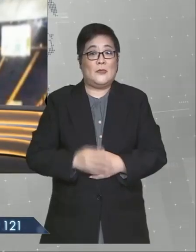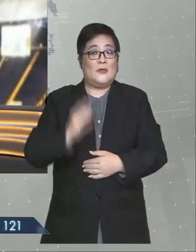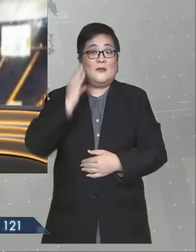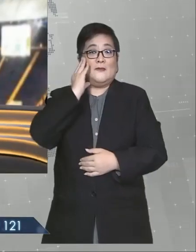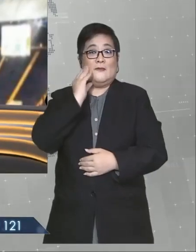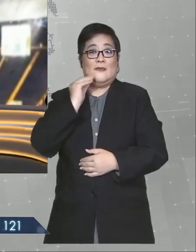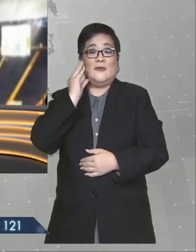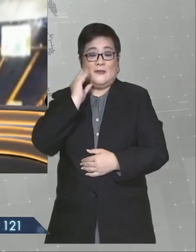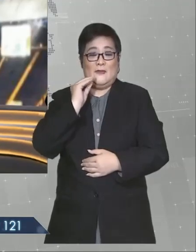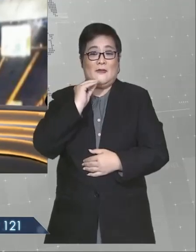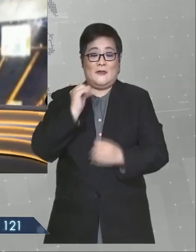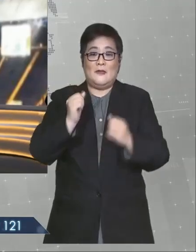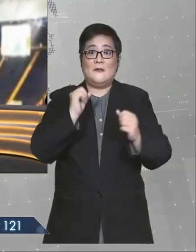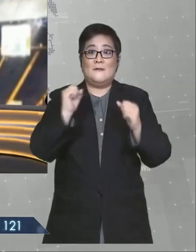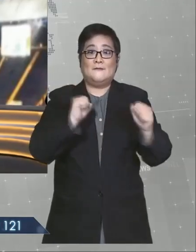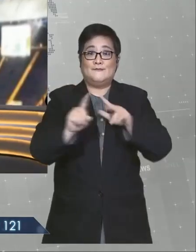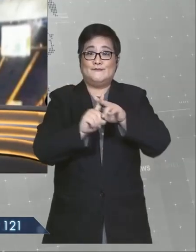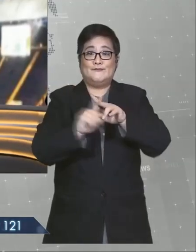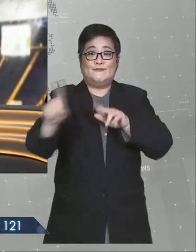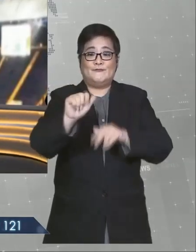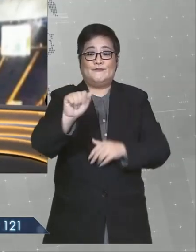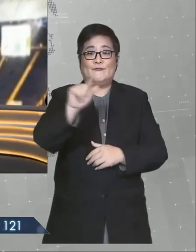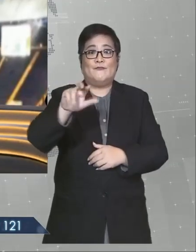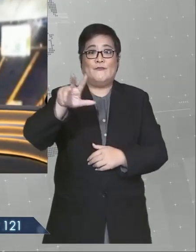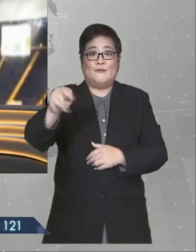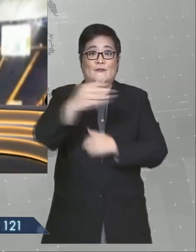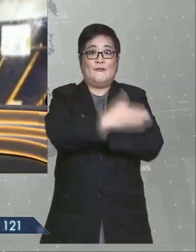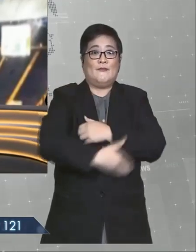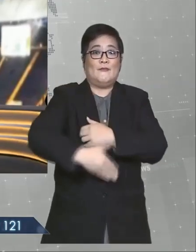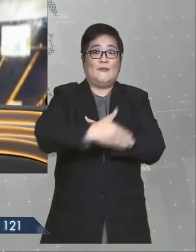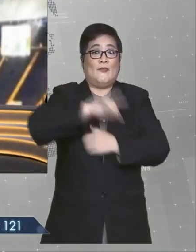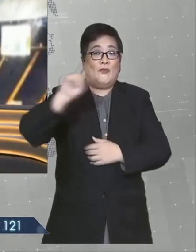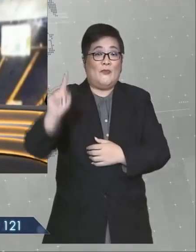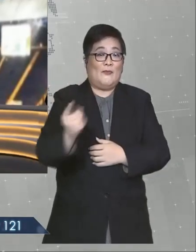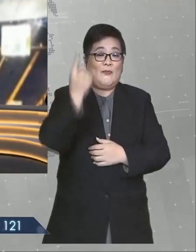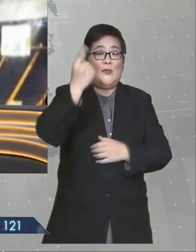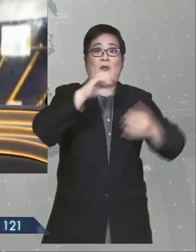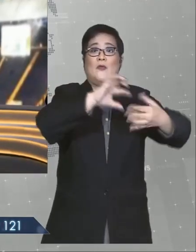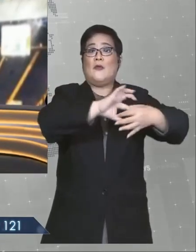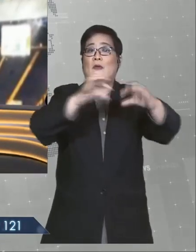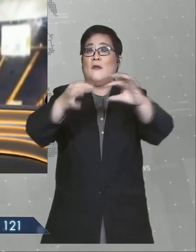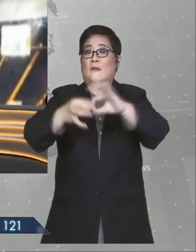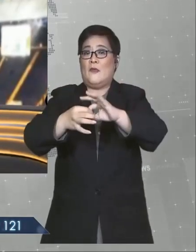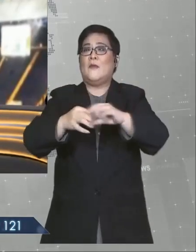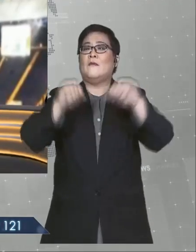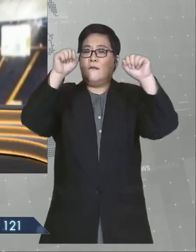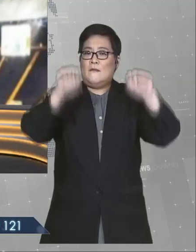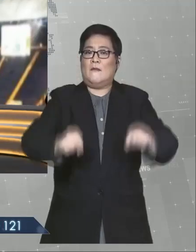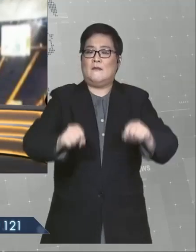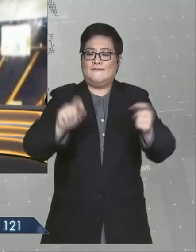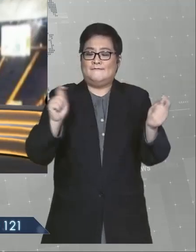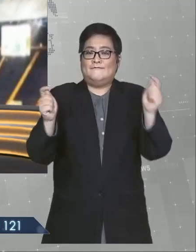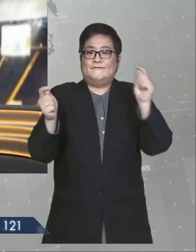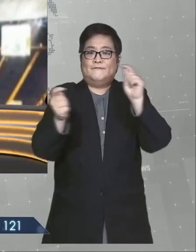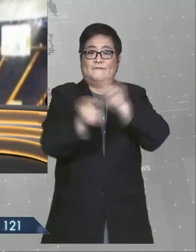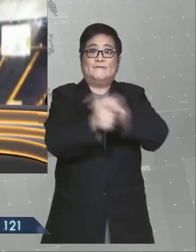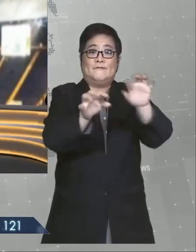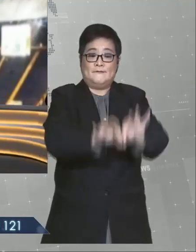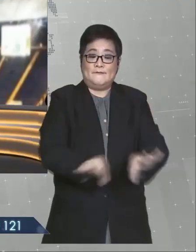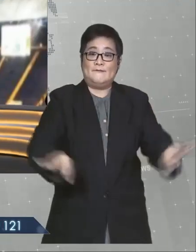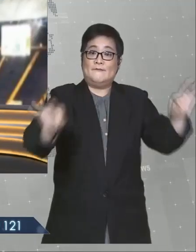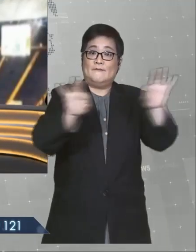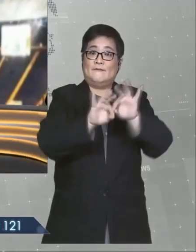Pengalaman bakal diraih pelari pecut muda negara Azrin Nabila Alias dalam penampilan sulung di pentas Olimpik mampu menjadi titik perubahan